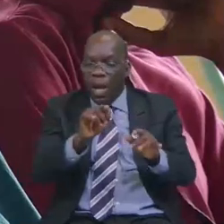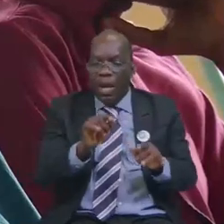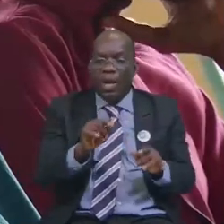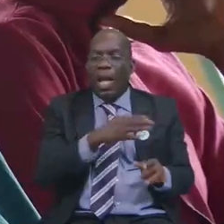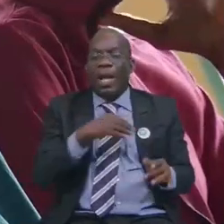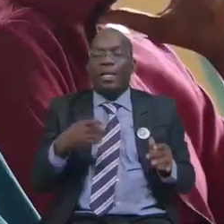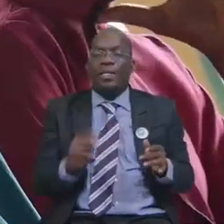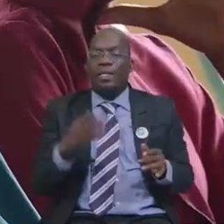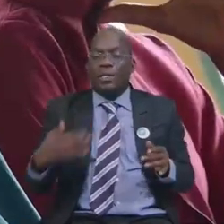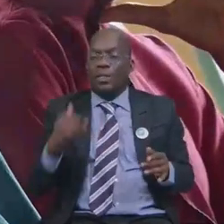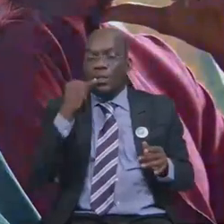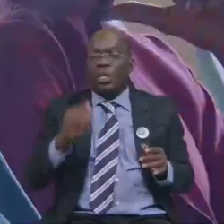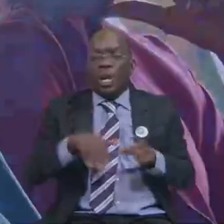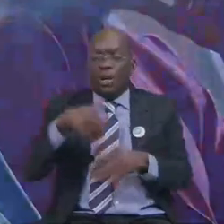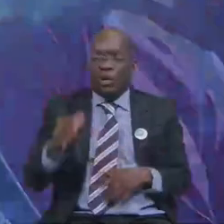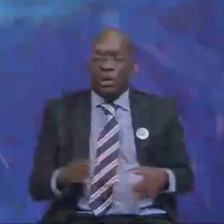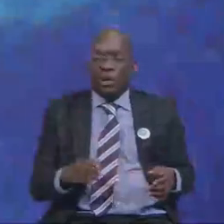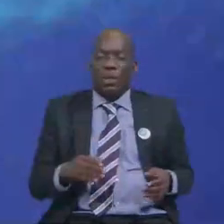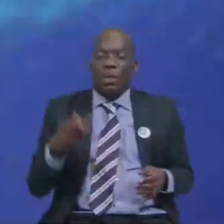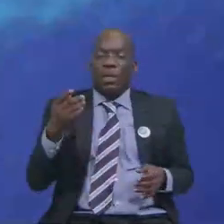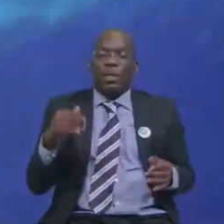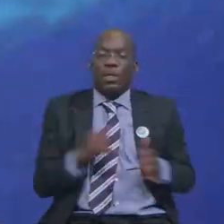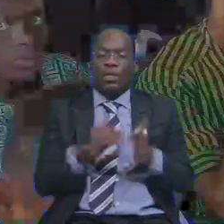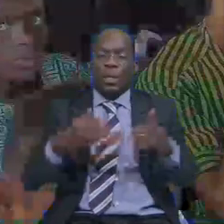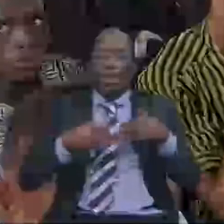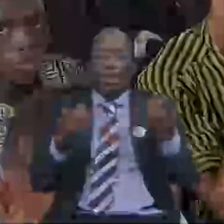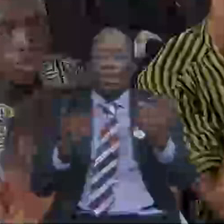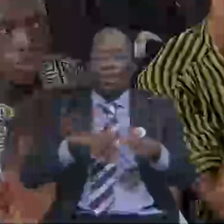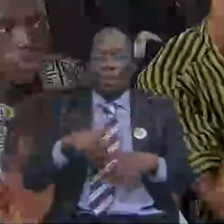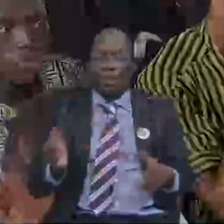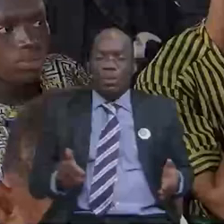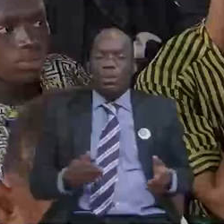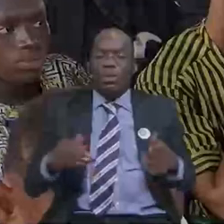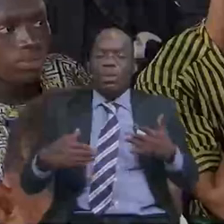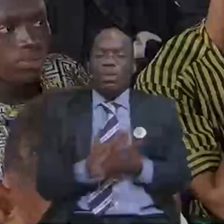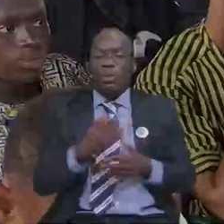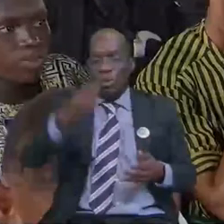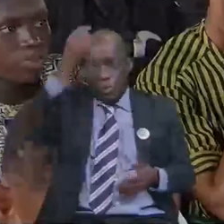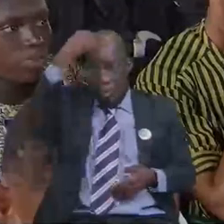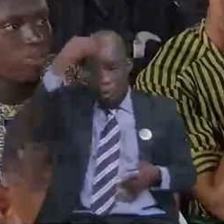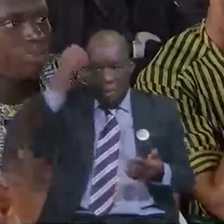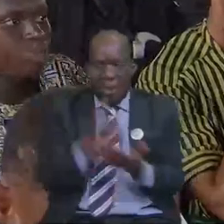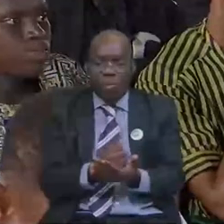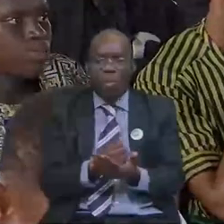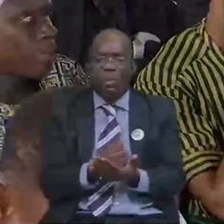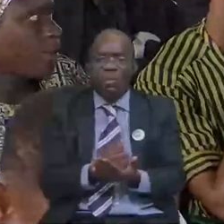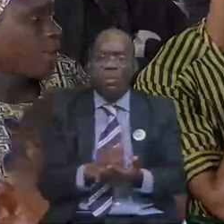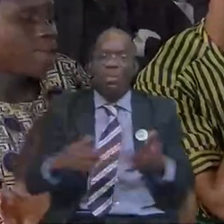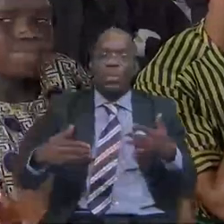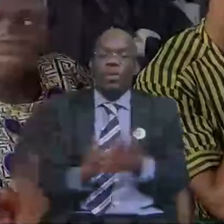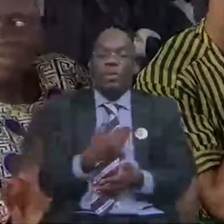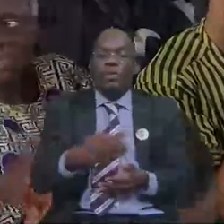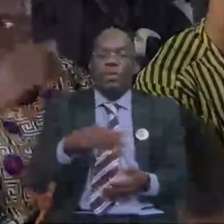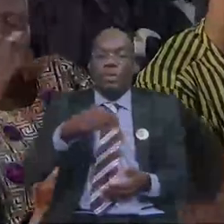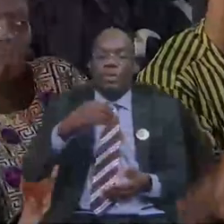sorti je dis c'est déjà sorti un nouveau cerveau une nouvelle pensée